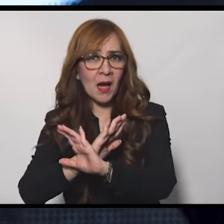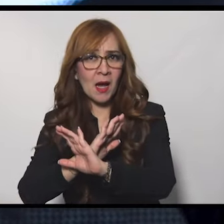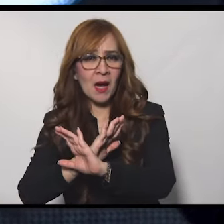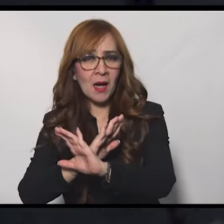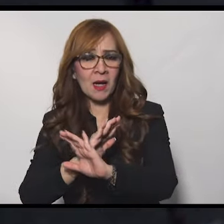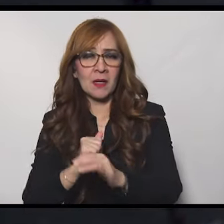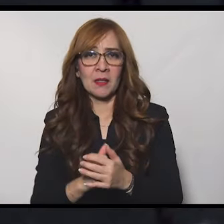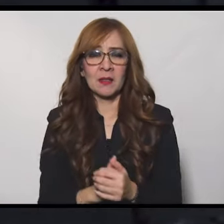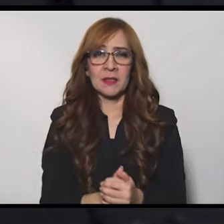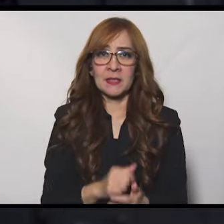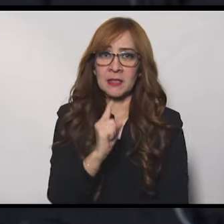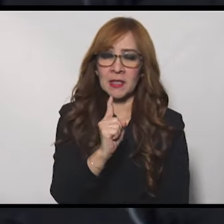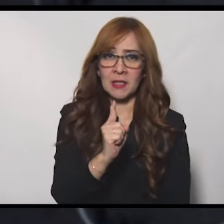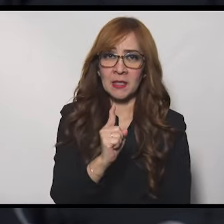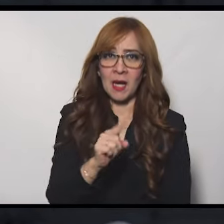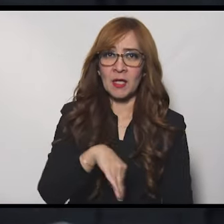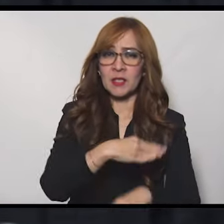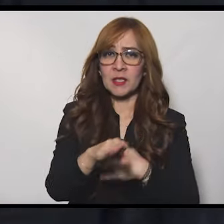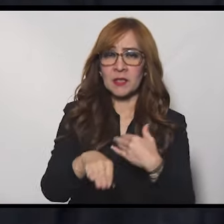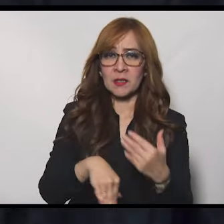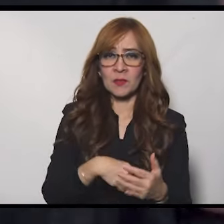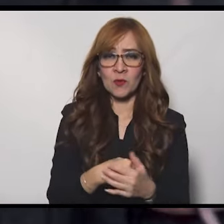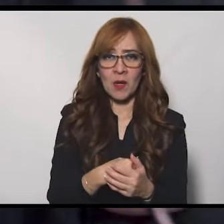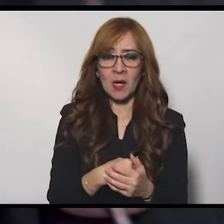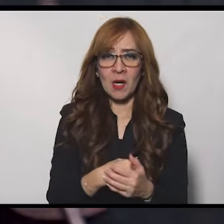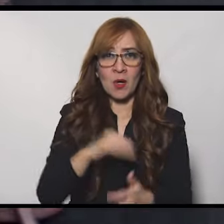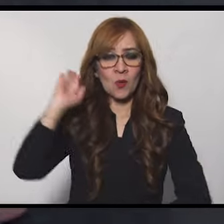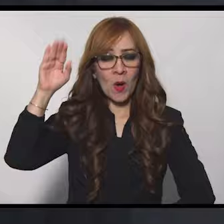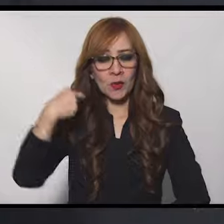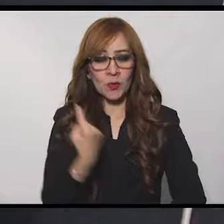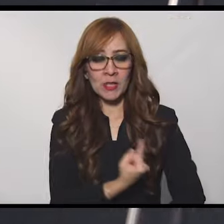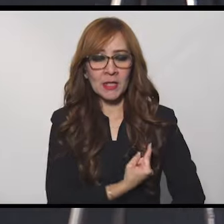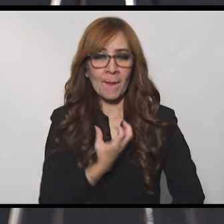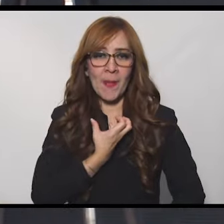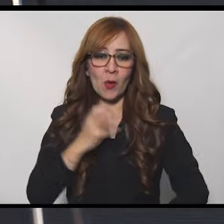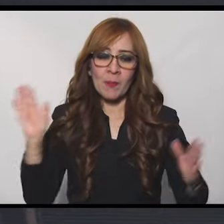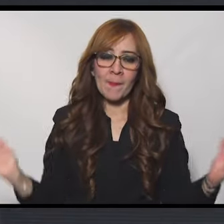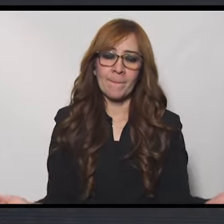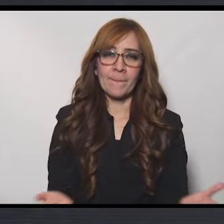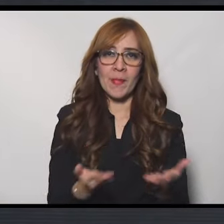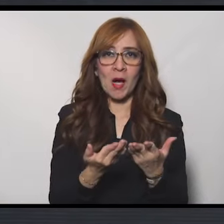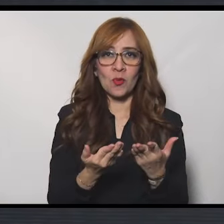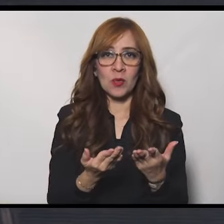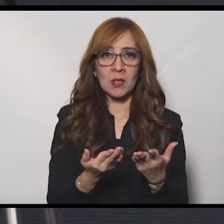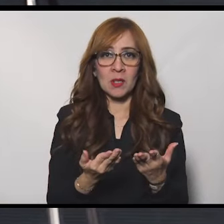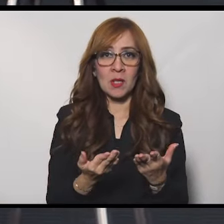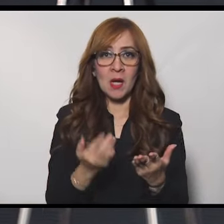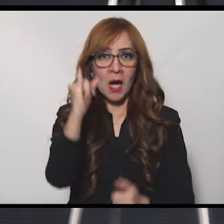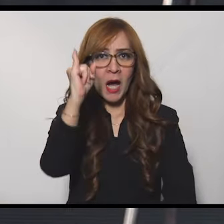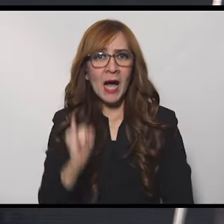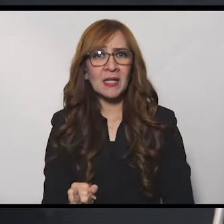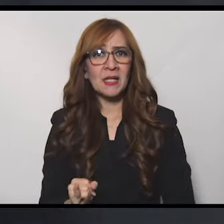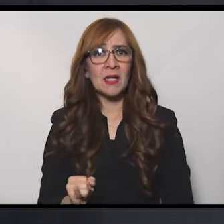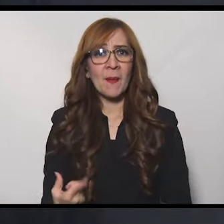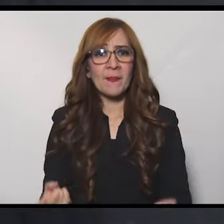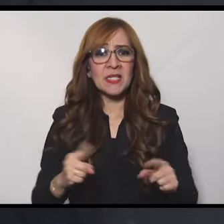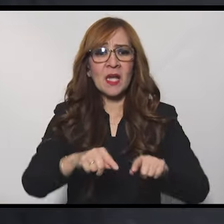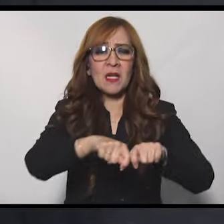mendiscourage kita. Sehingga setiap kali kita udah mau membangun kehidupannya kita, alhasilnya it become